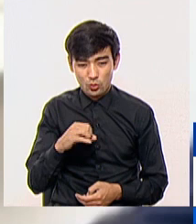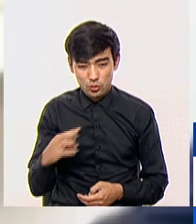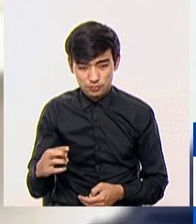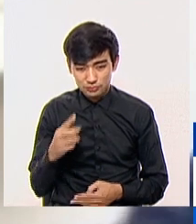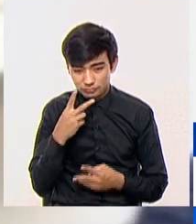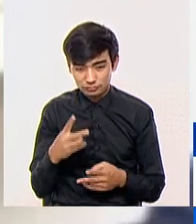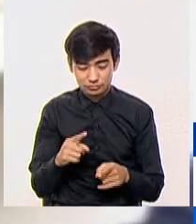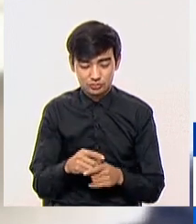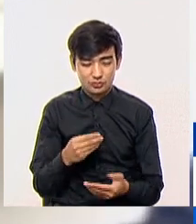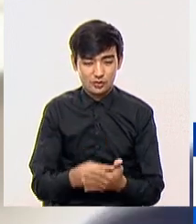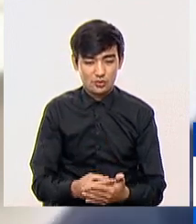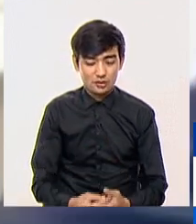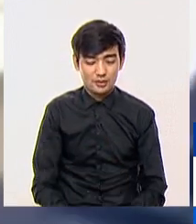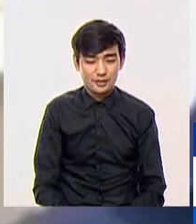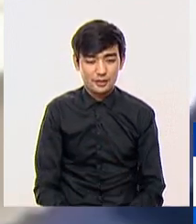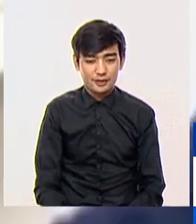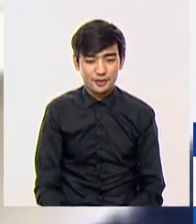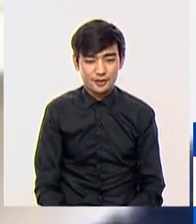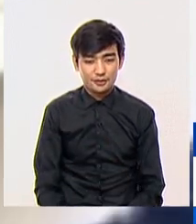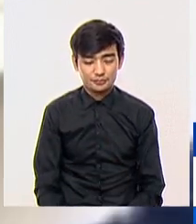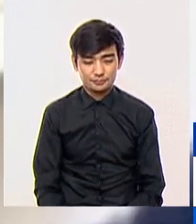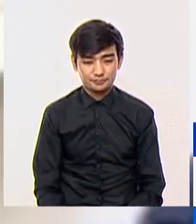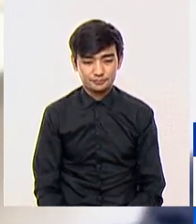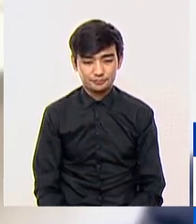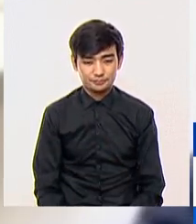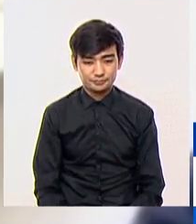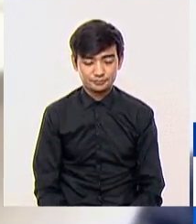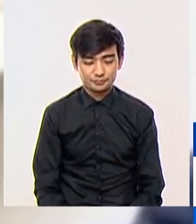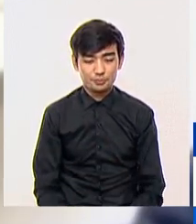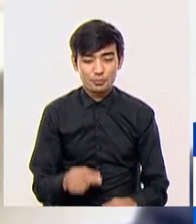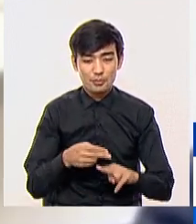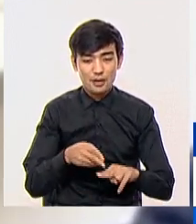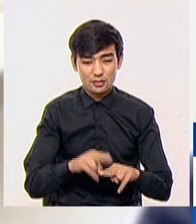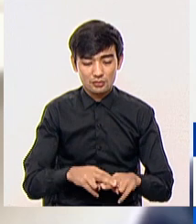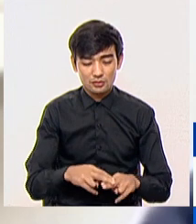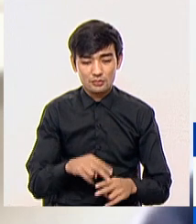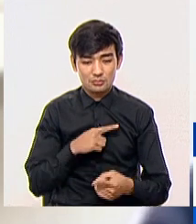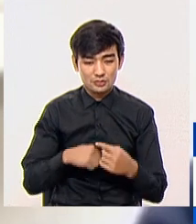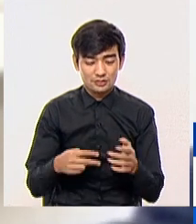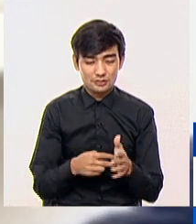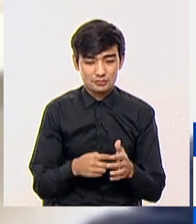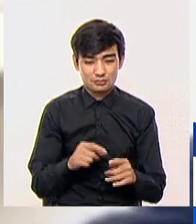Ресейдің рублі қанша қазір. Соның үшін, если